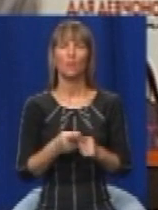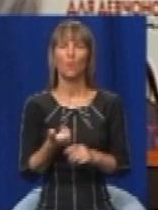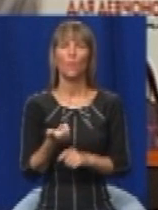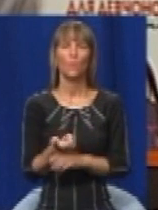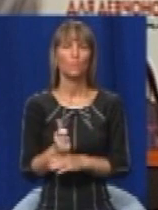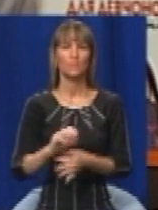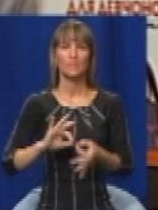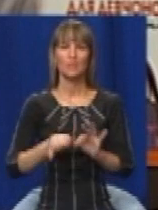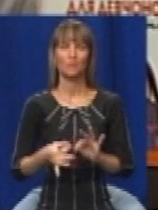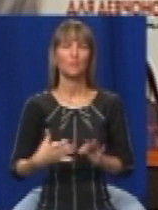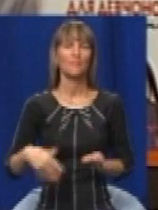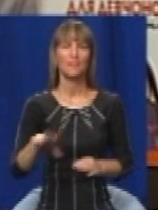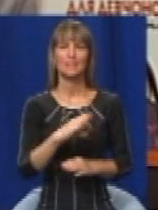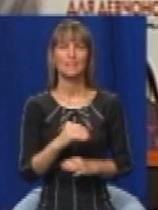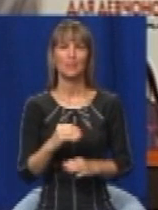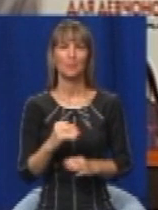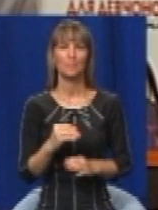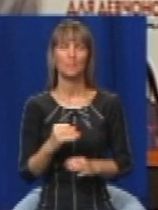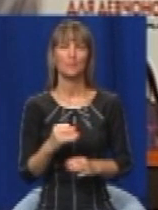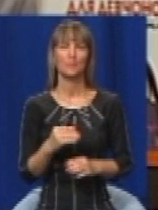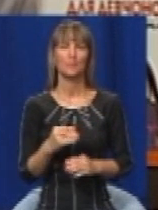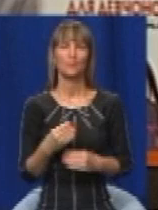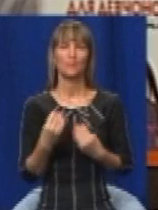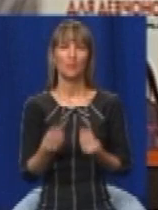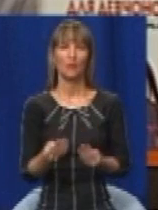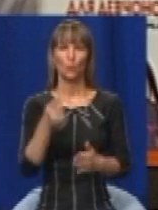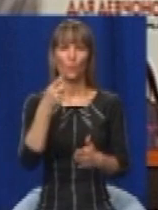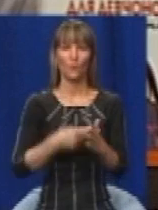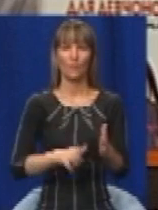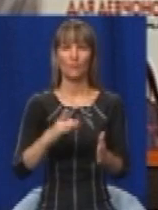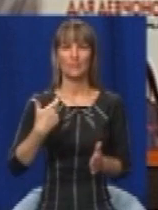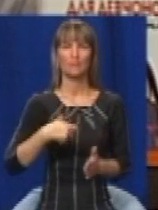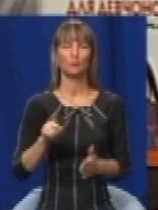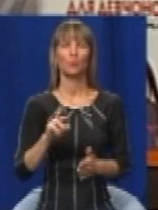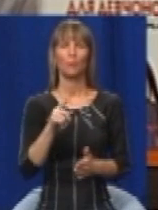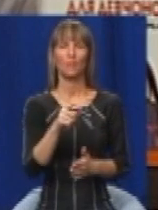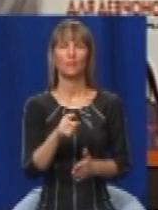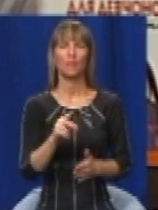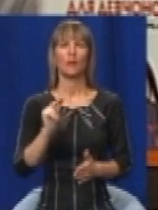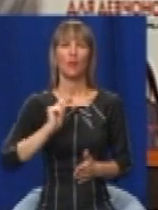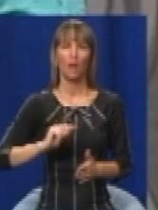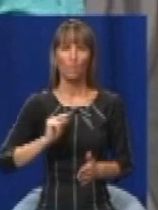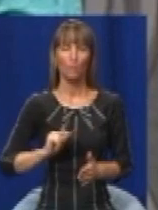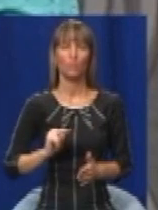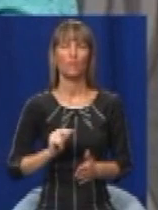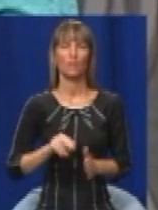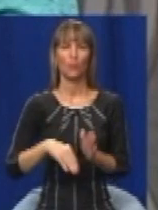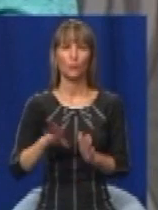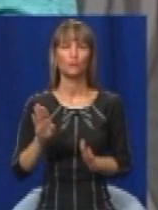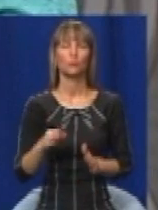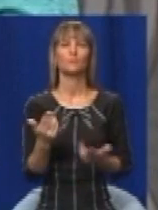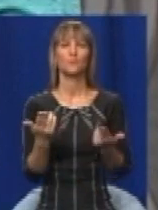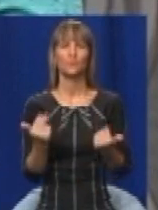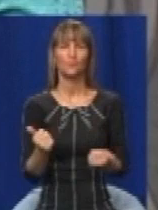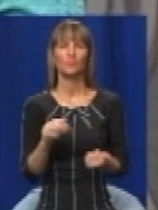сложно там всех замотивировать и сказати, щоб вони працювали, вони розслаблялися. Ну, так, і звісно, звісно,